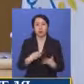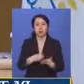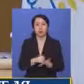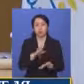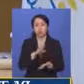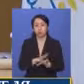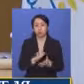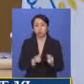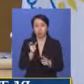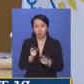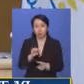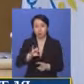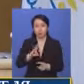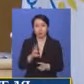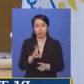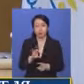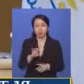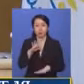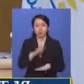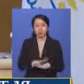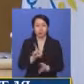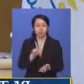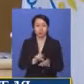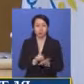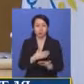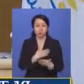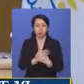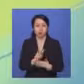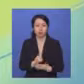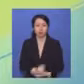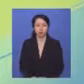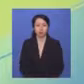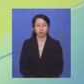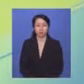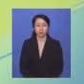представил отчет об управлении Национальным фондом и пенсионными активами.